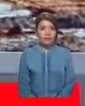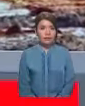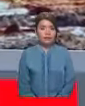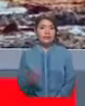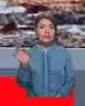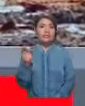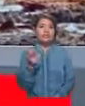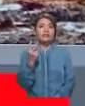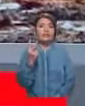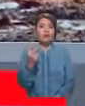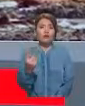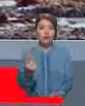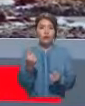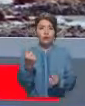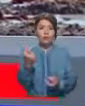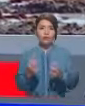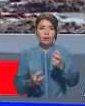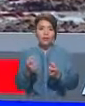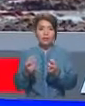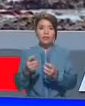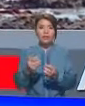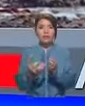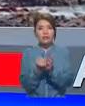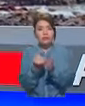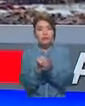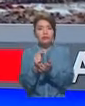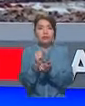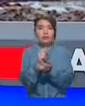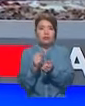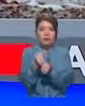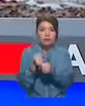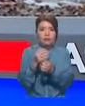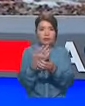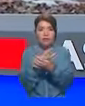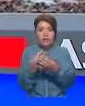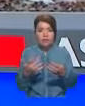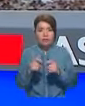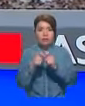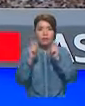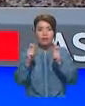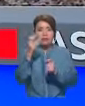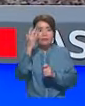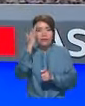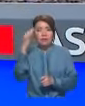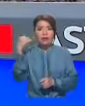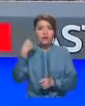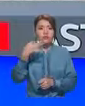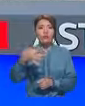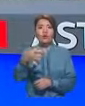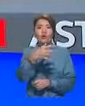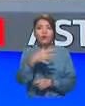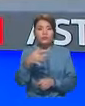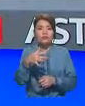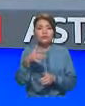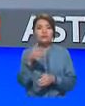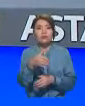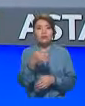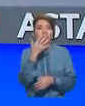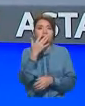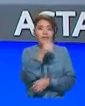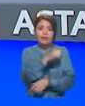Сразу два крупных предприятия по добыче и переработке полезных ископаемых намерены открыть в Актюбинской области. За дело возьмутся как